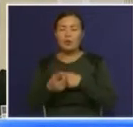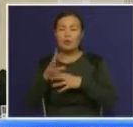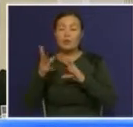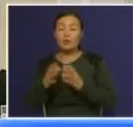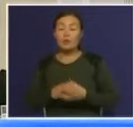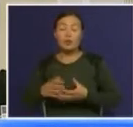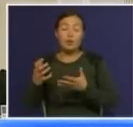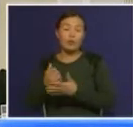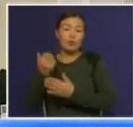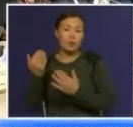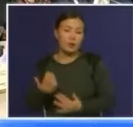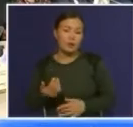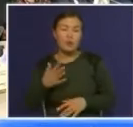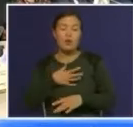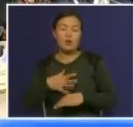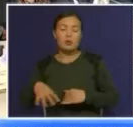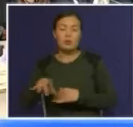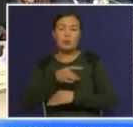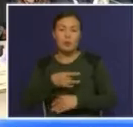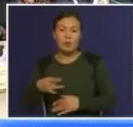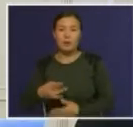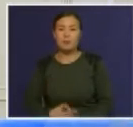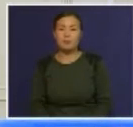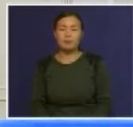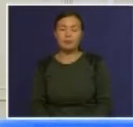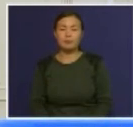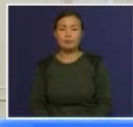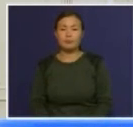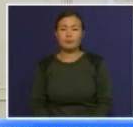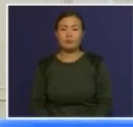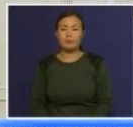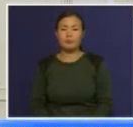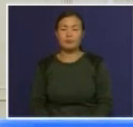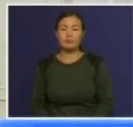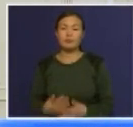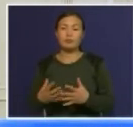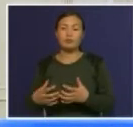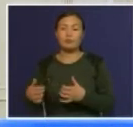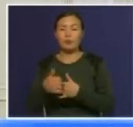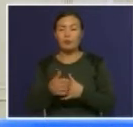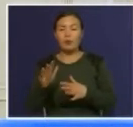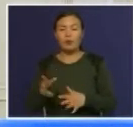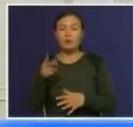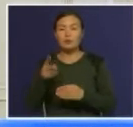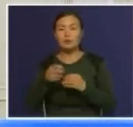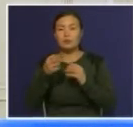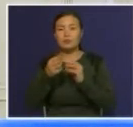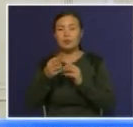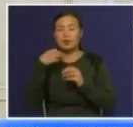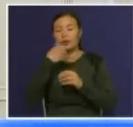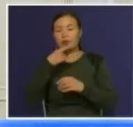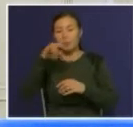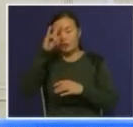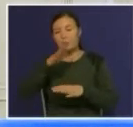залогов всестороннего развития нашей республики. Только в период с 37 по 44 год на территорию